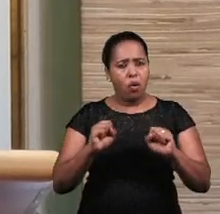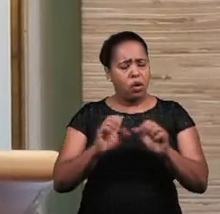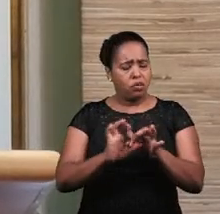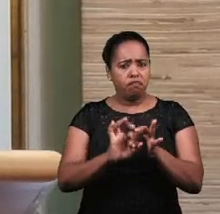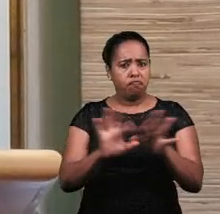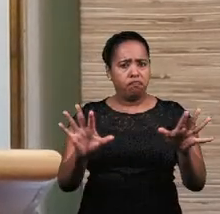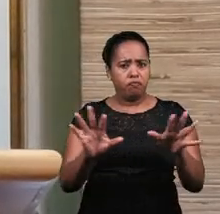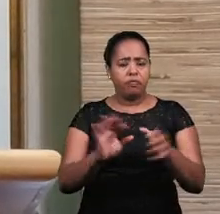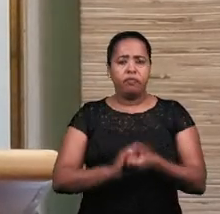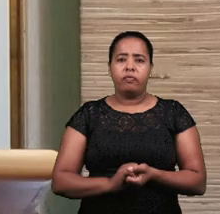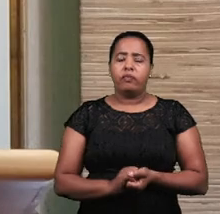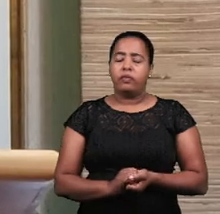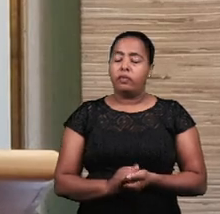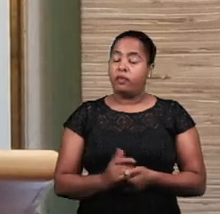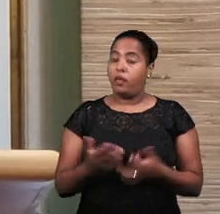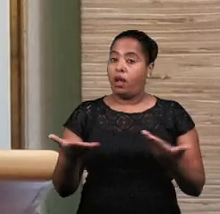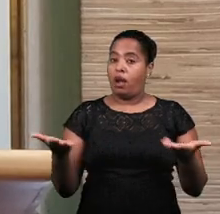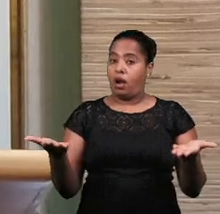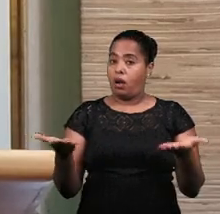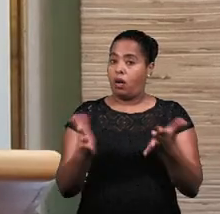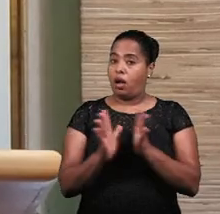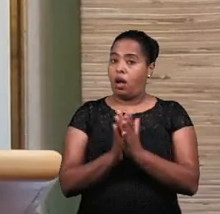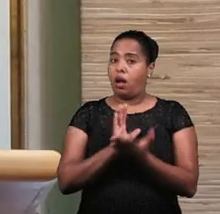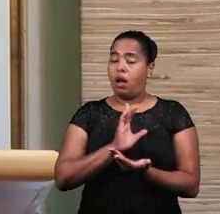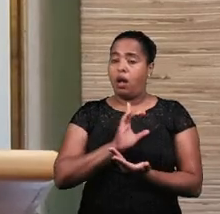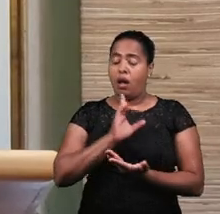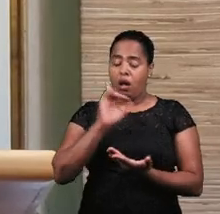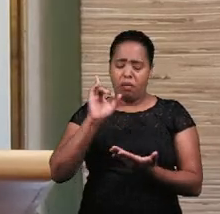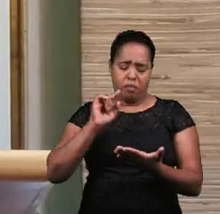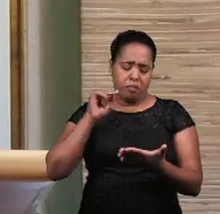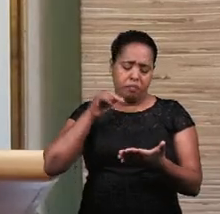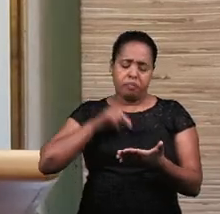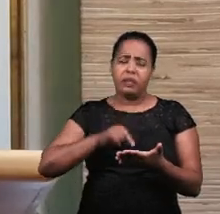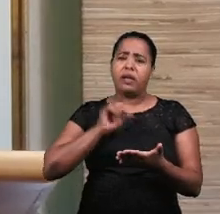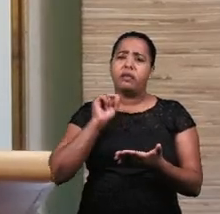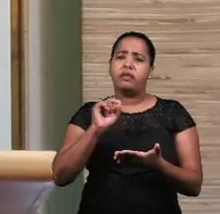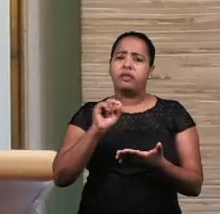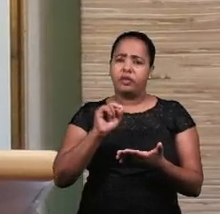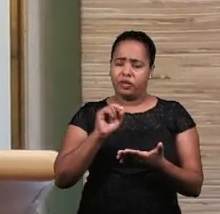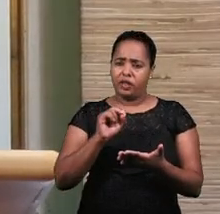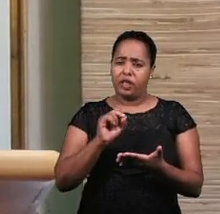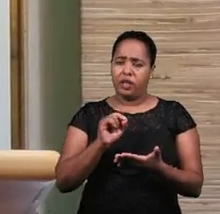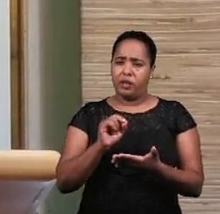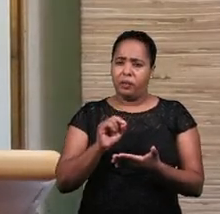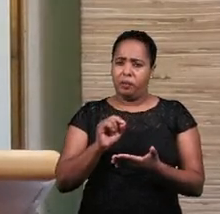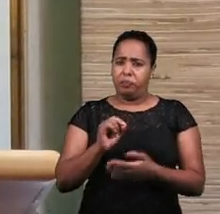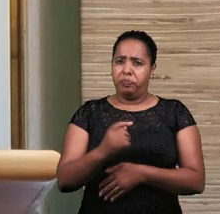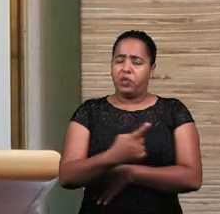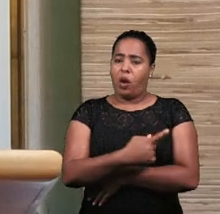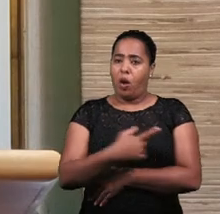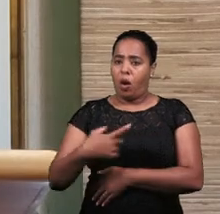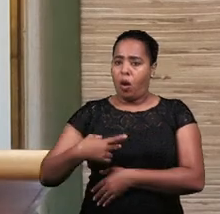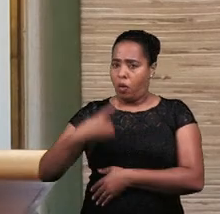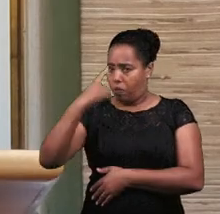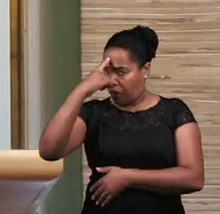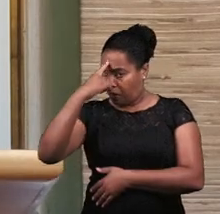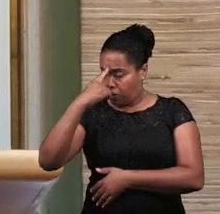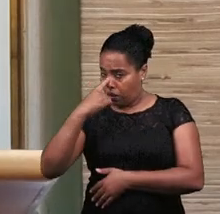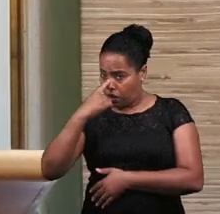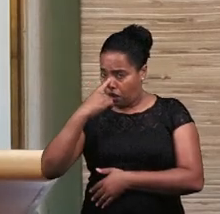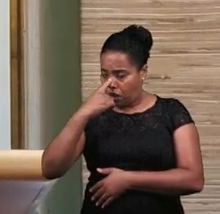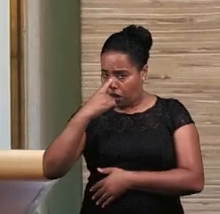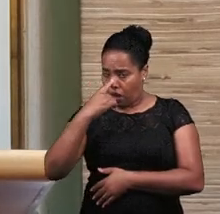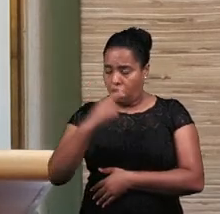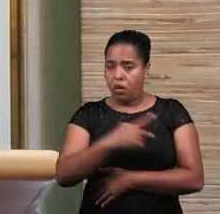j'aimerais apporter ici le message en réponse à la question qui nous a été posée par le pasteur Daniel et le